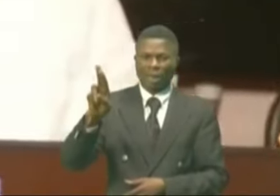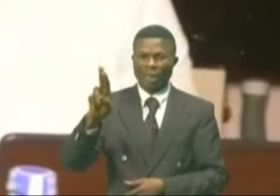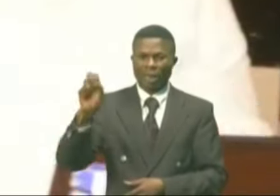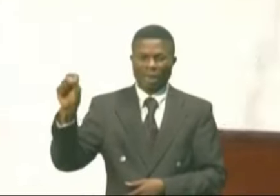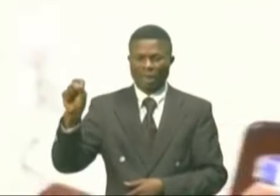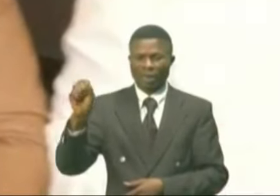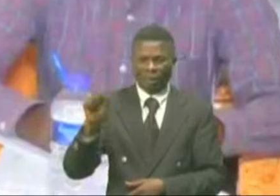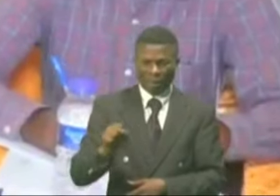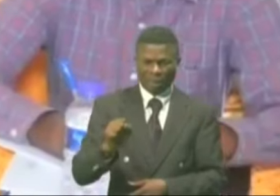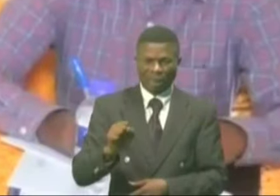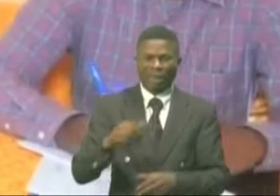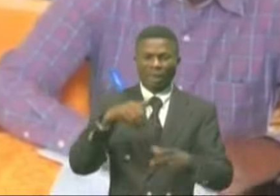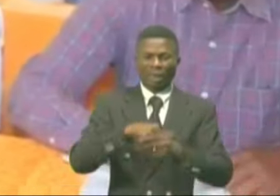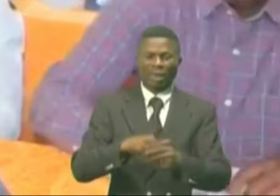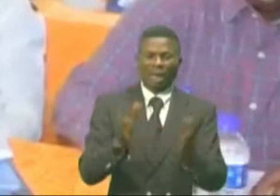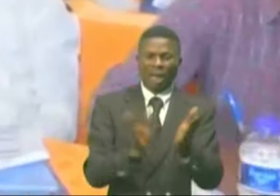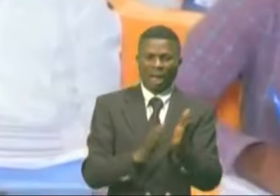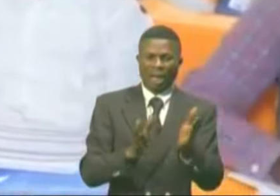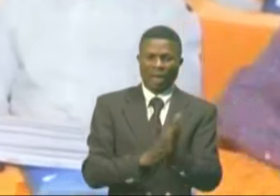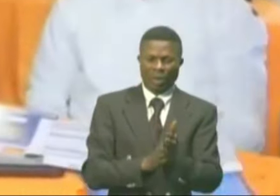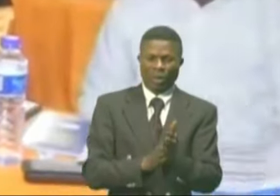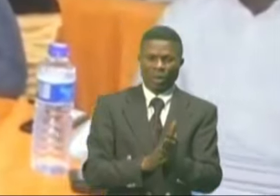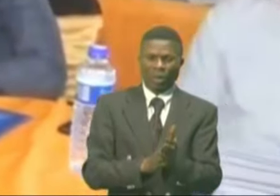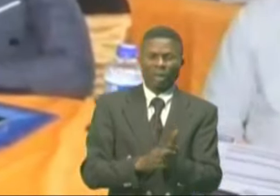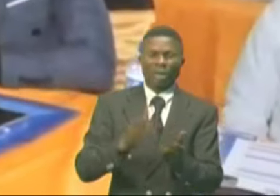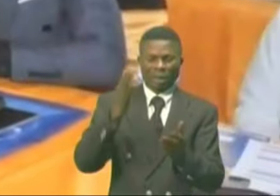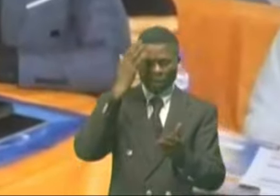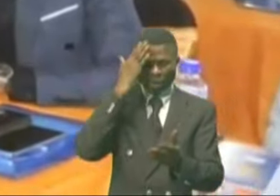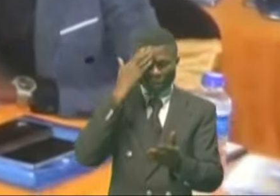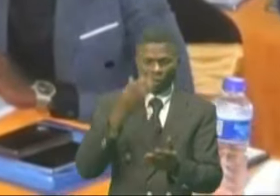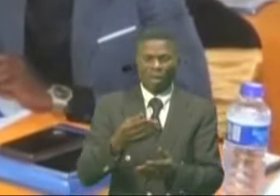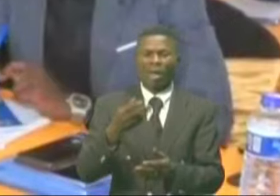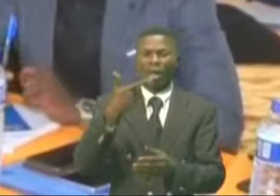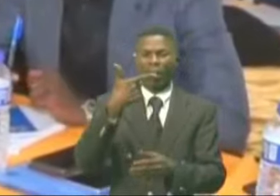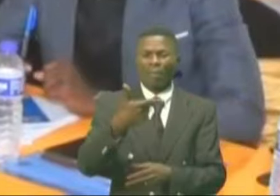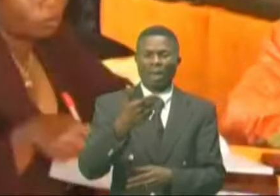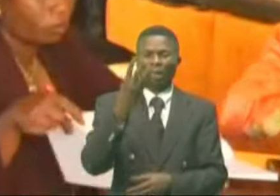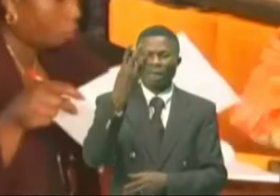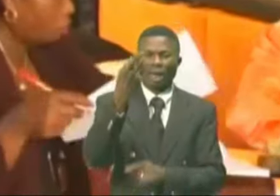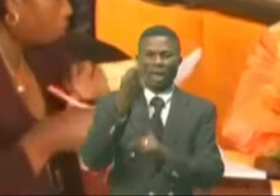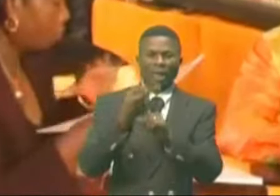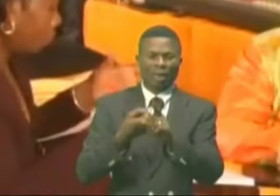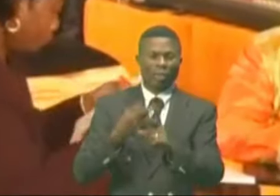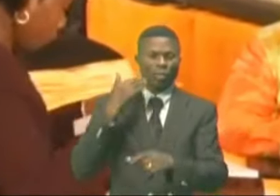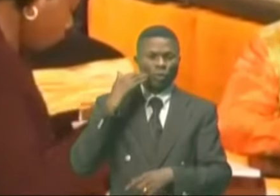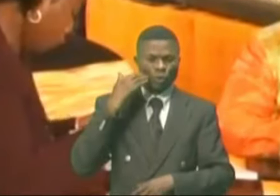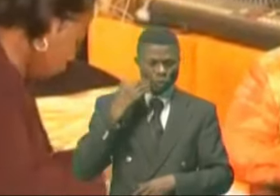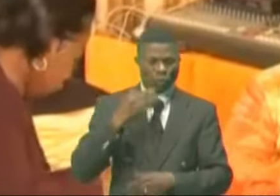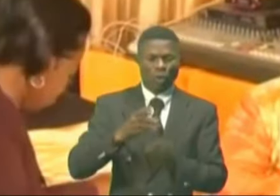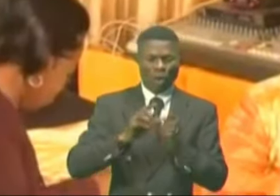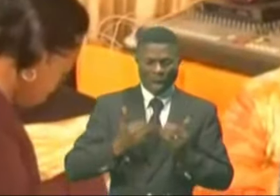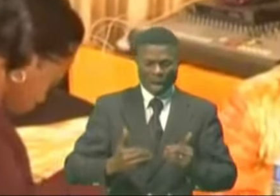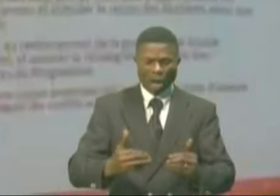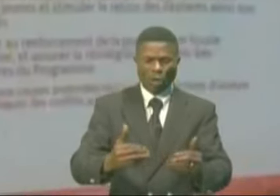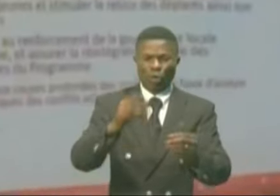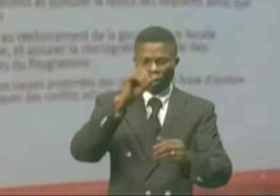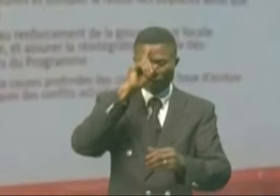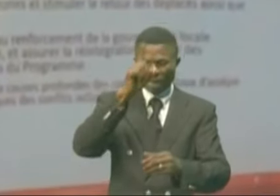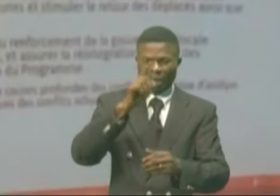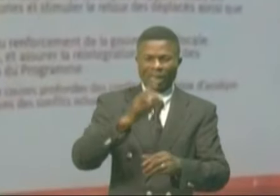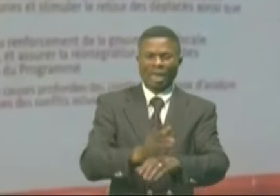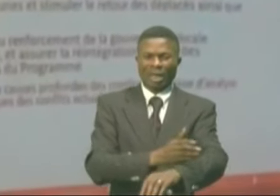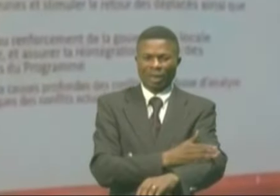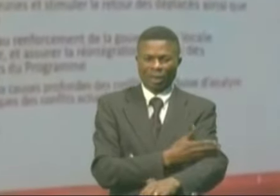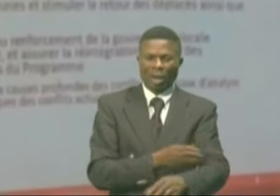l'Ituri, sont à l'école de savoir depuis ce mardi 4 juin 2024 à Bounia pour approfondir leurs connaissances sur la réintégration communautaire